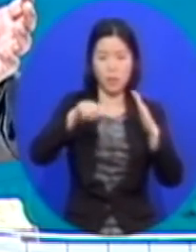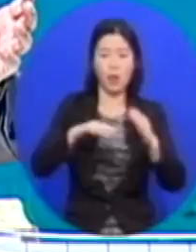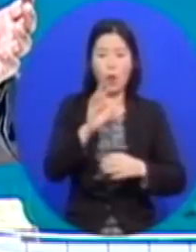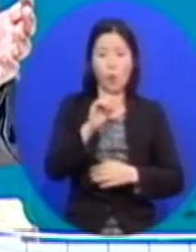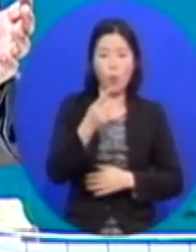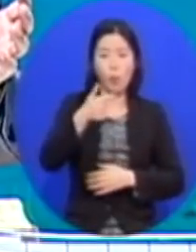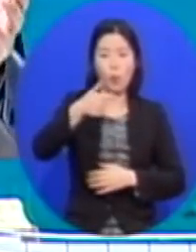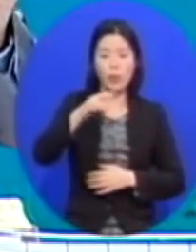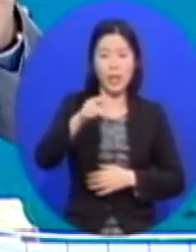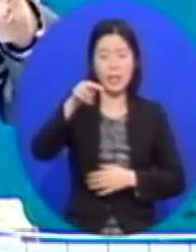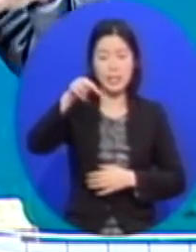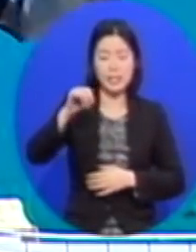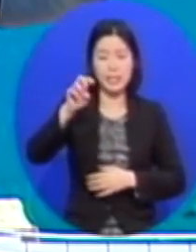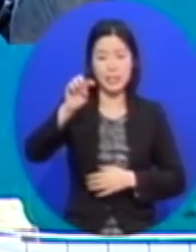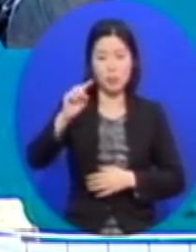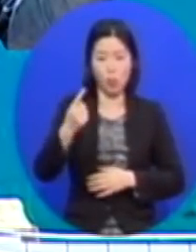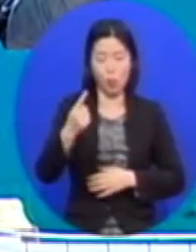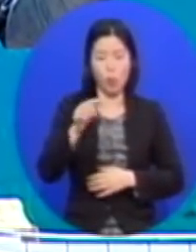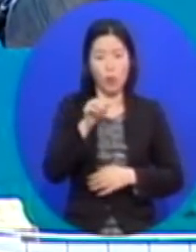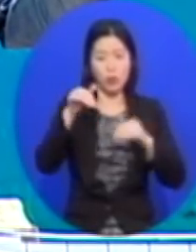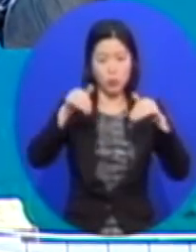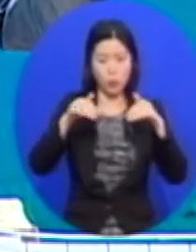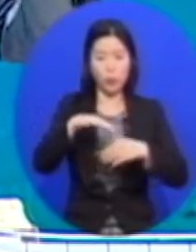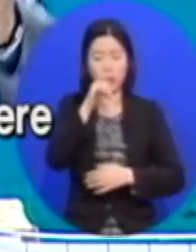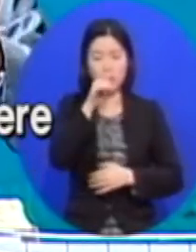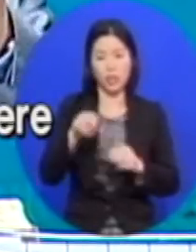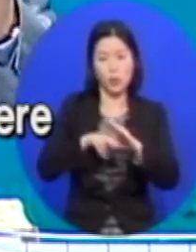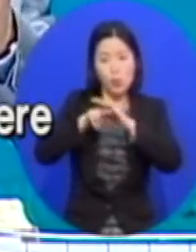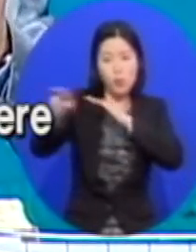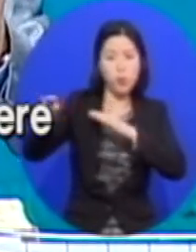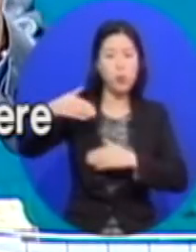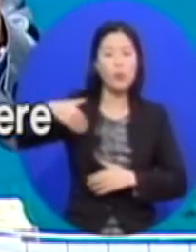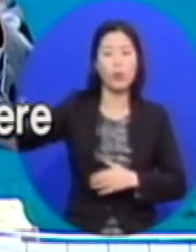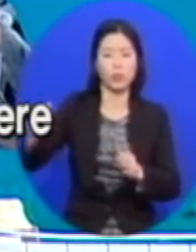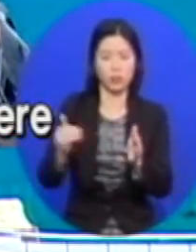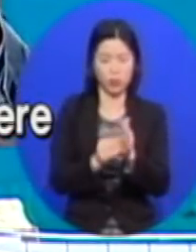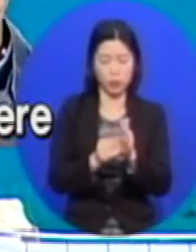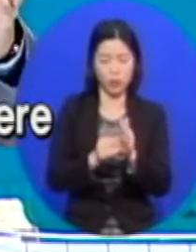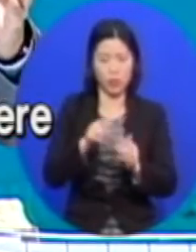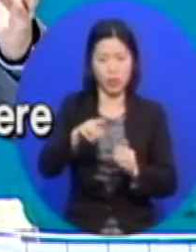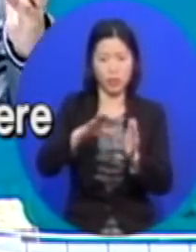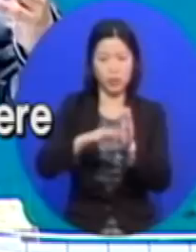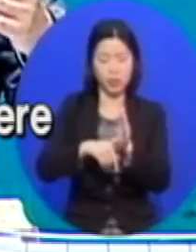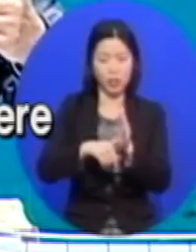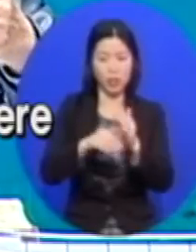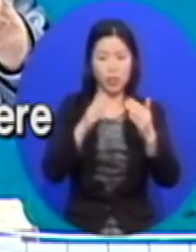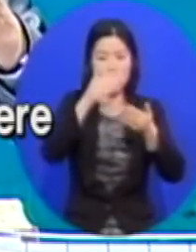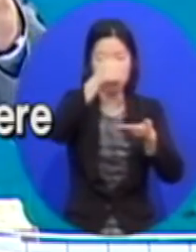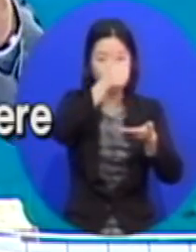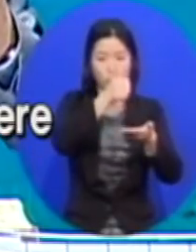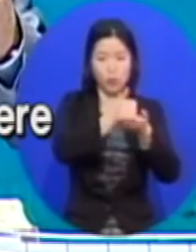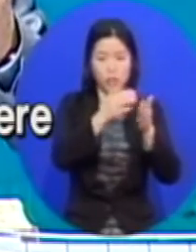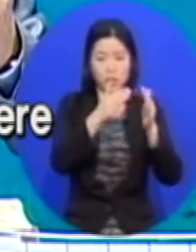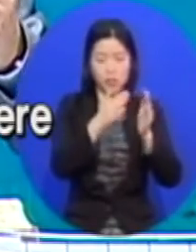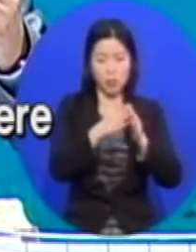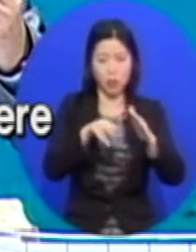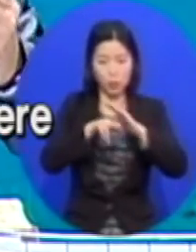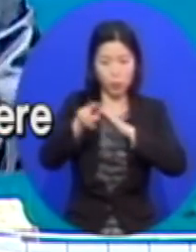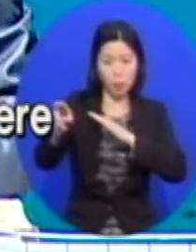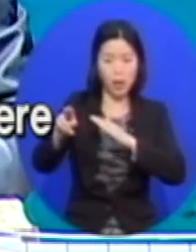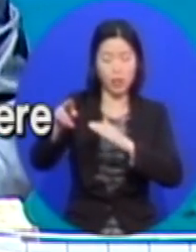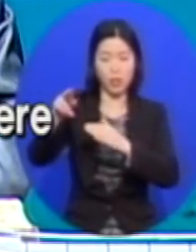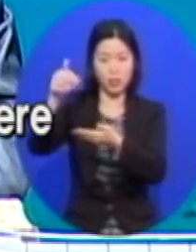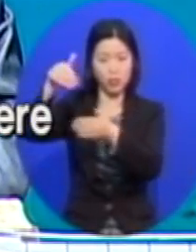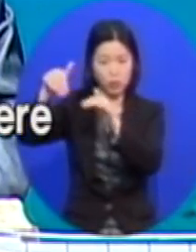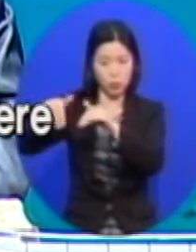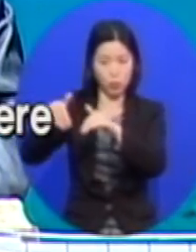있었는데 이 종이 도망을 갔습니다 그때 당시에 주인을 집에서 도망간 좋은